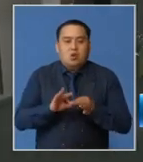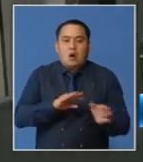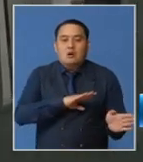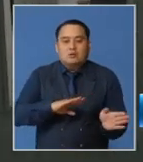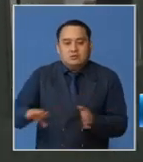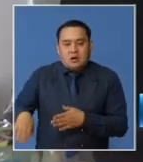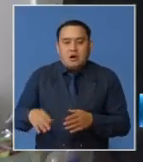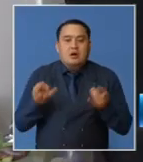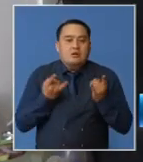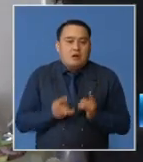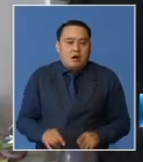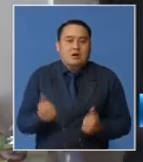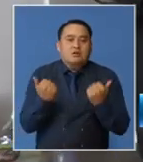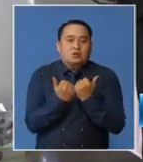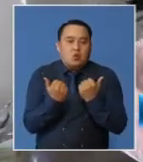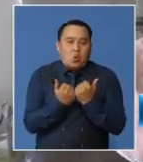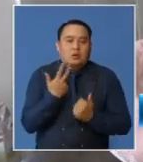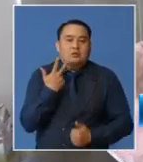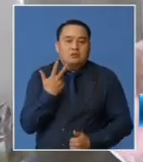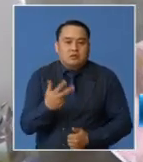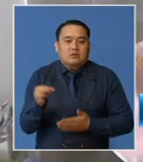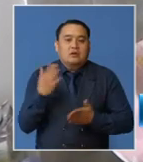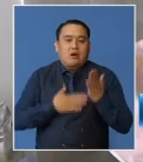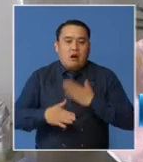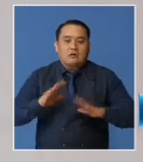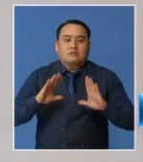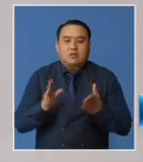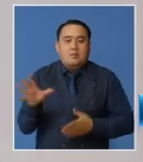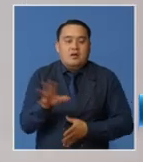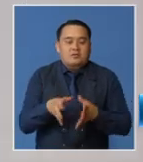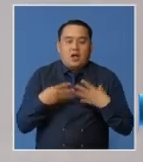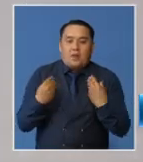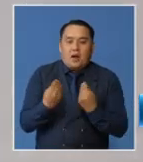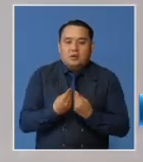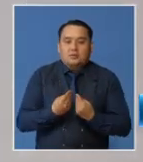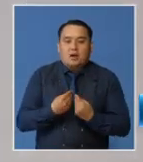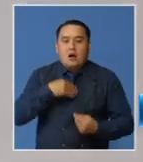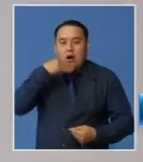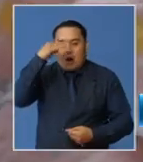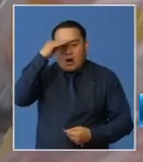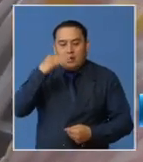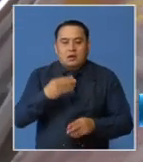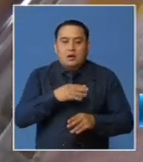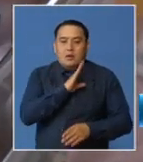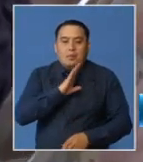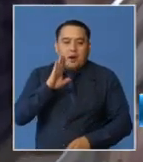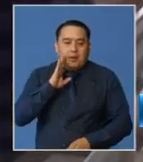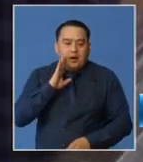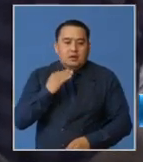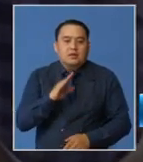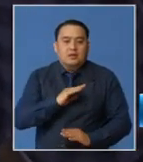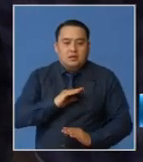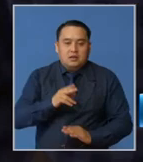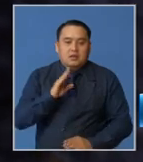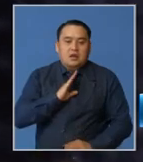позади. Рождение тройни стало поистине радостным событием для всей семьи, как со стороны отца, так и со стороны мамы